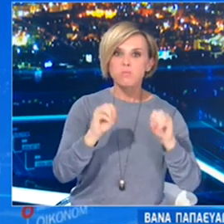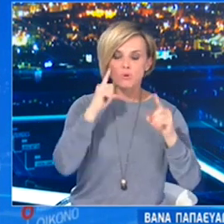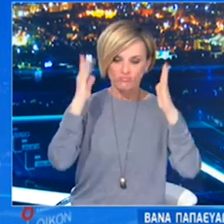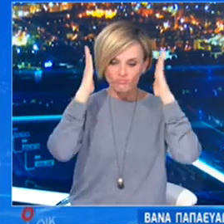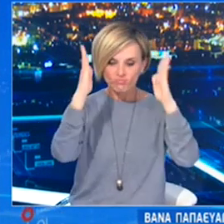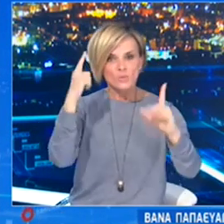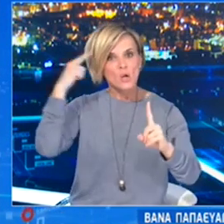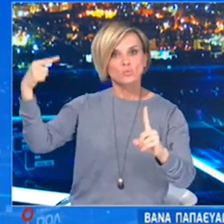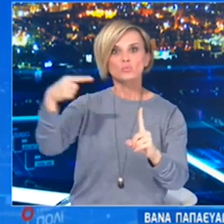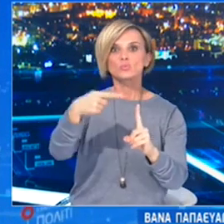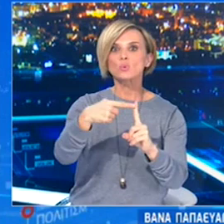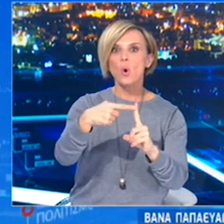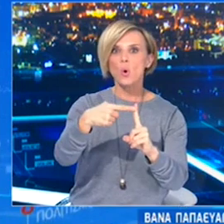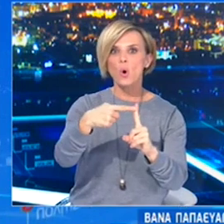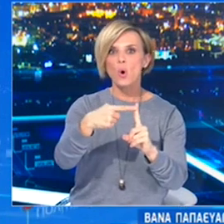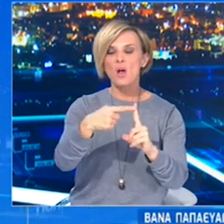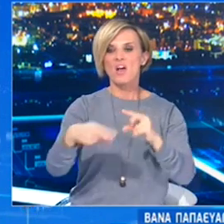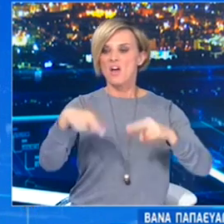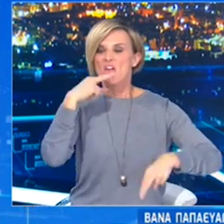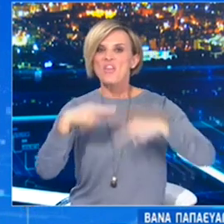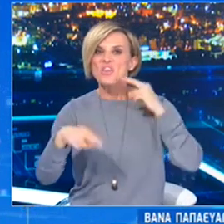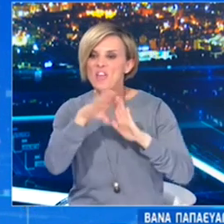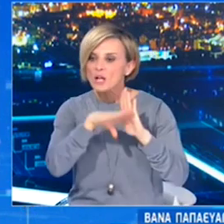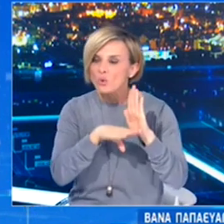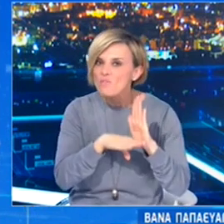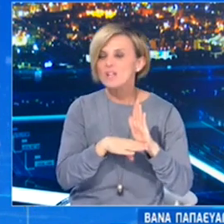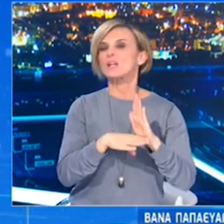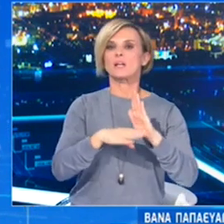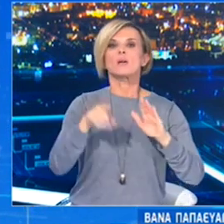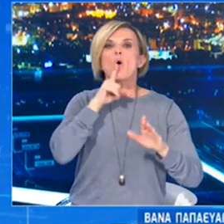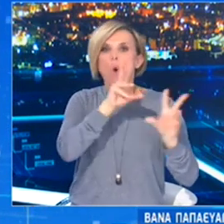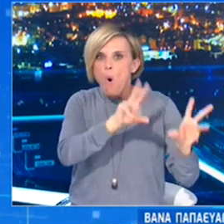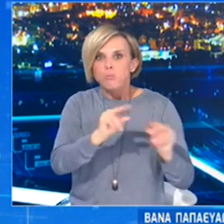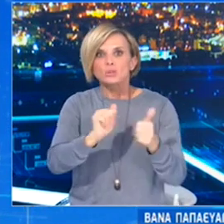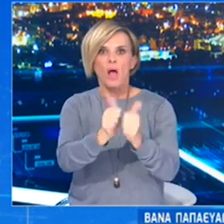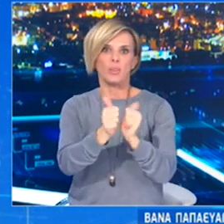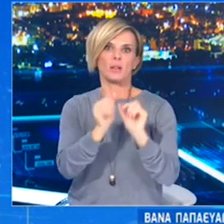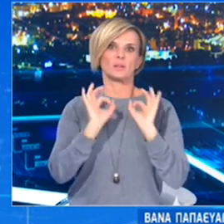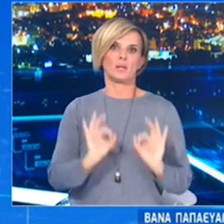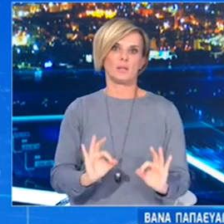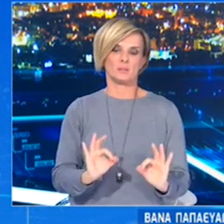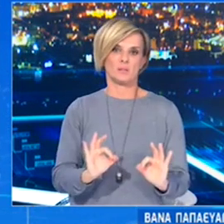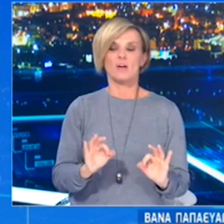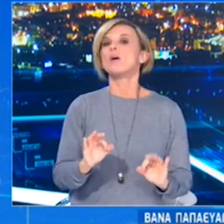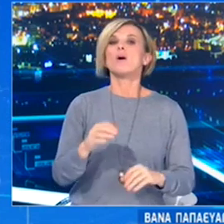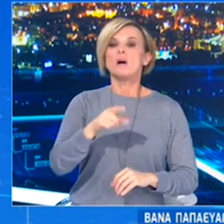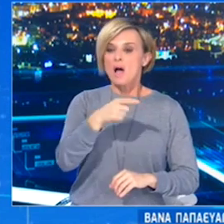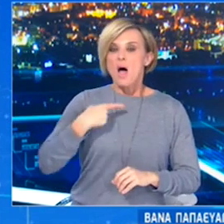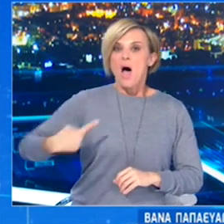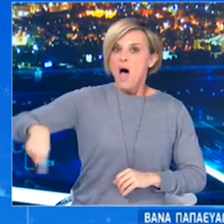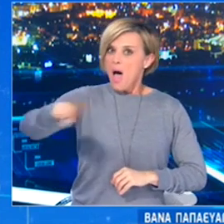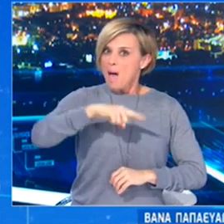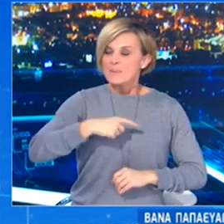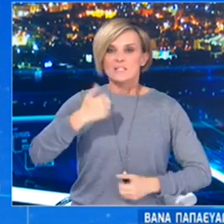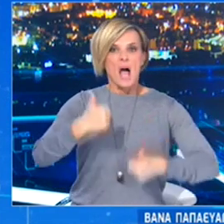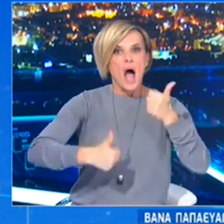και στοχοπροσύλωση σε πολλές μικρές νίκες, χιλιόμετρο-χιλιόμετρο. Και βέβαια είναι πάντα πιο εύκολο όταν κάνεις τον αγώνα